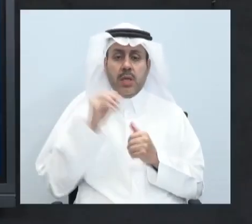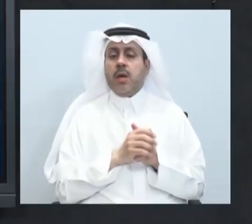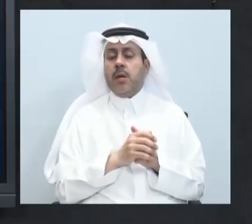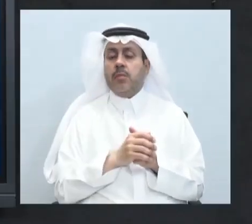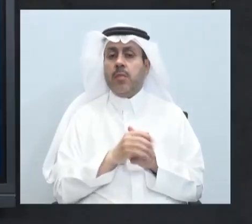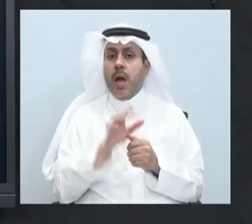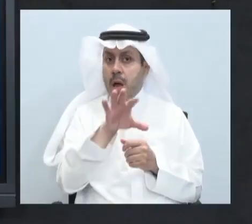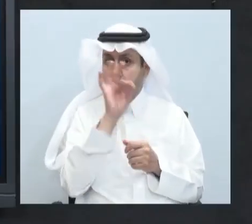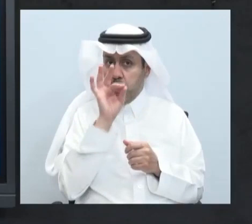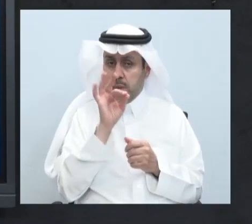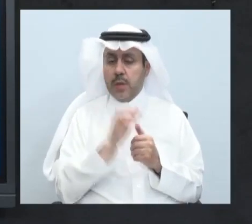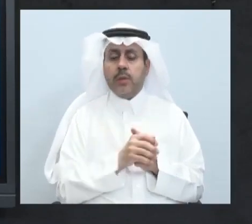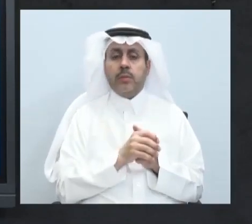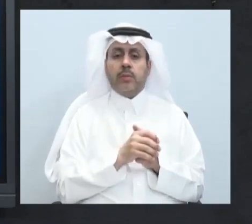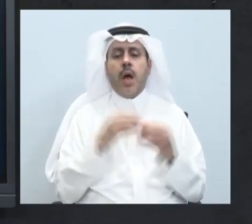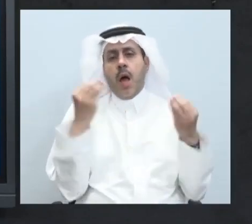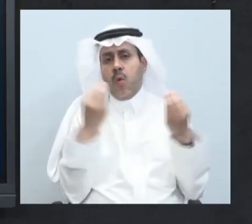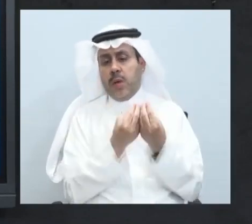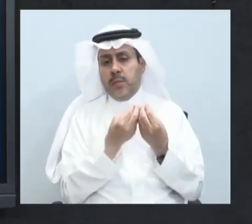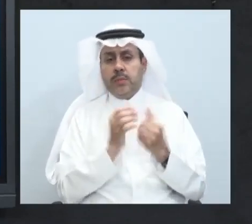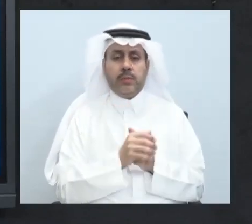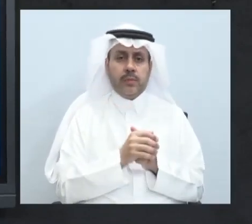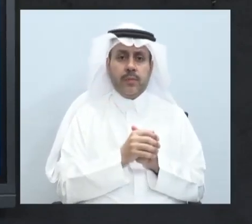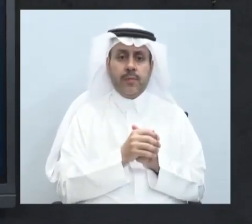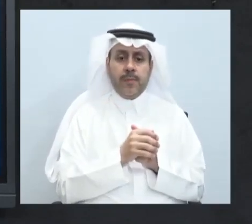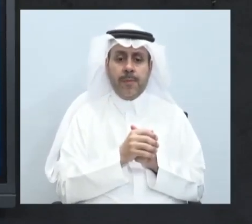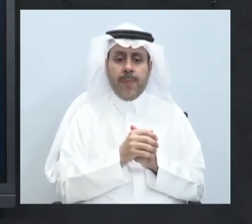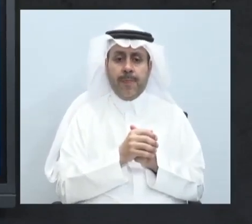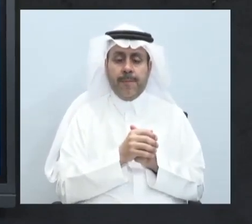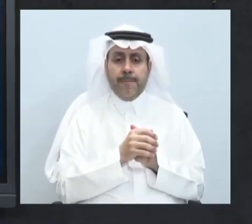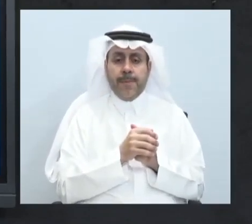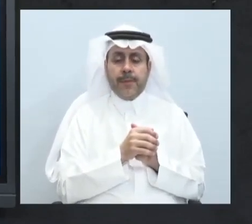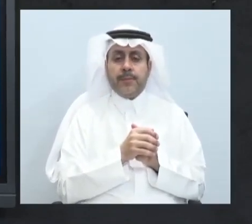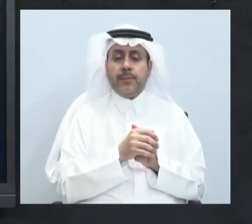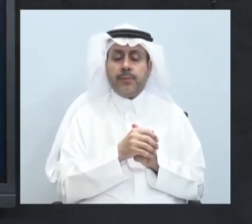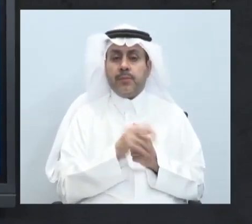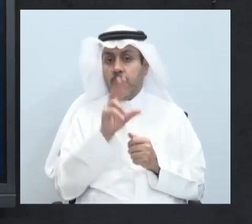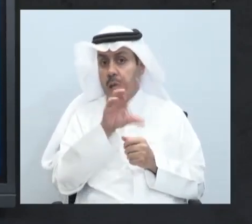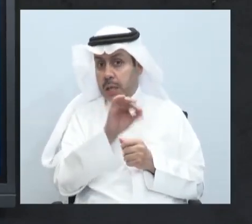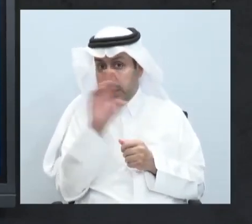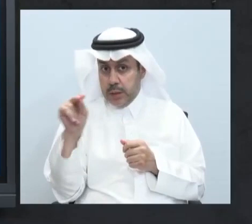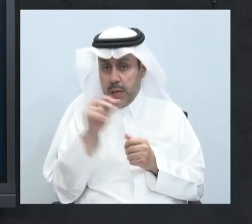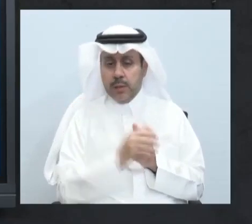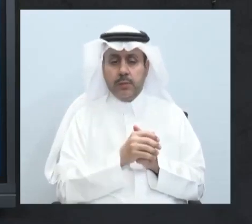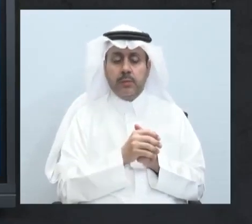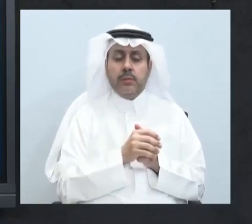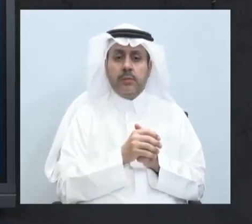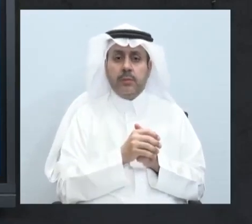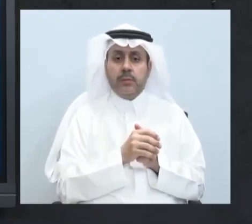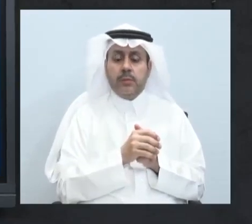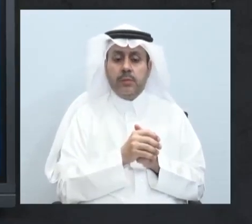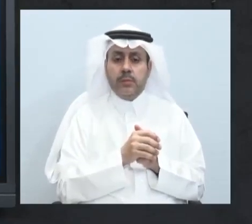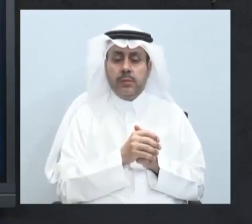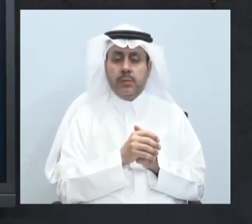الامر الاول ف يوصي بالولي الامر الثاني او اختيارا اختار واختير هذا